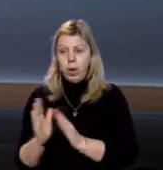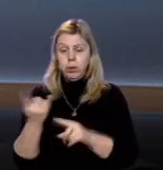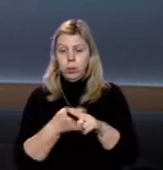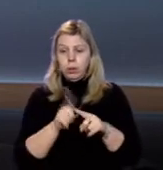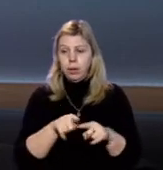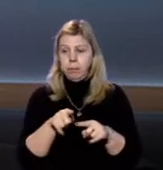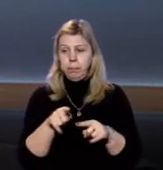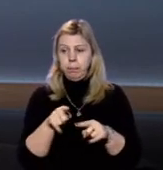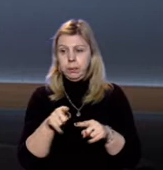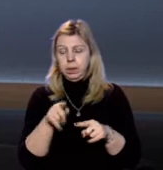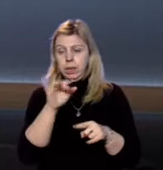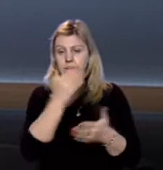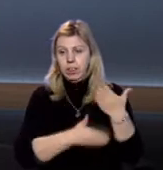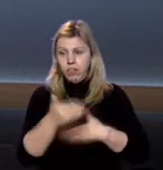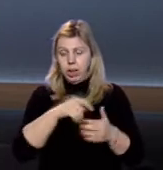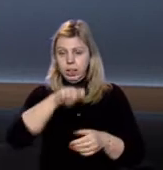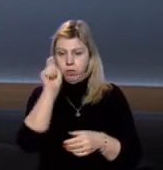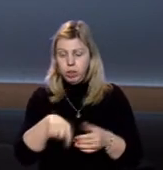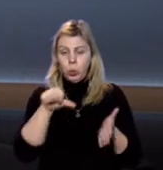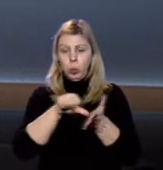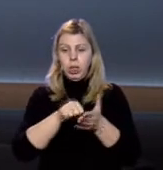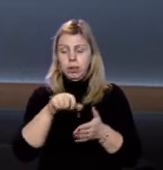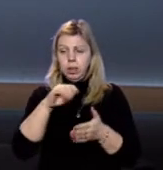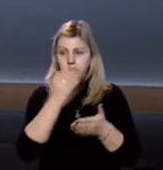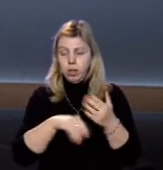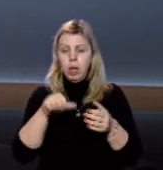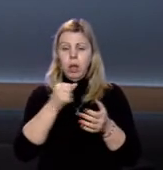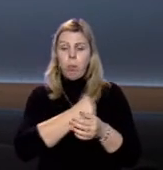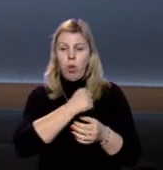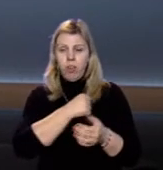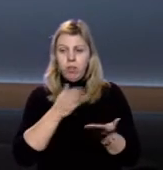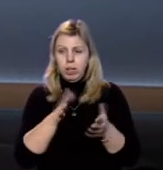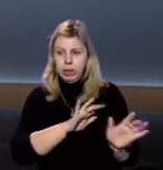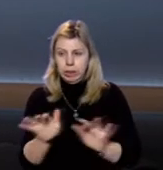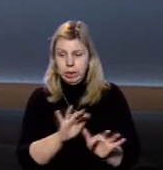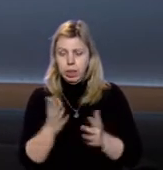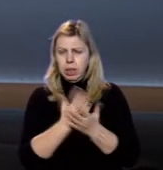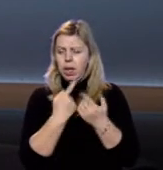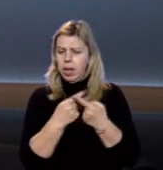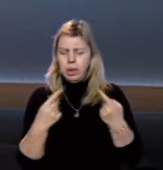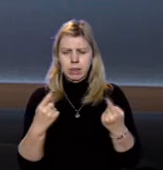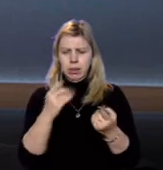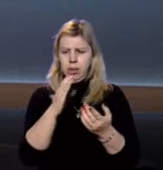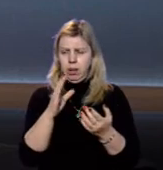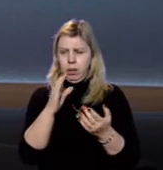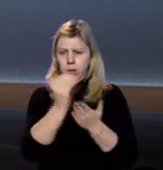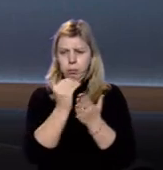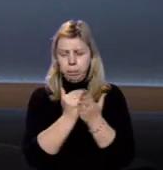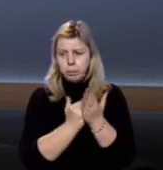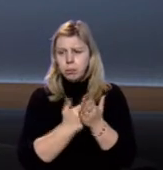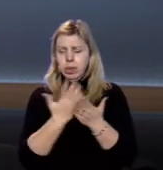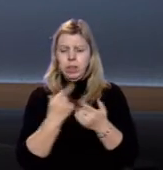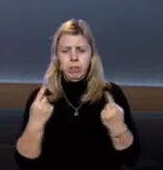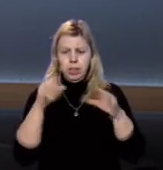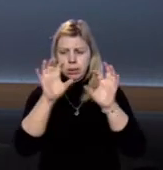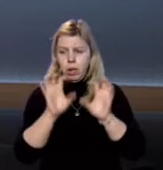і інваліди війни, учасники бойових дій. Є різна категорія, це досить велика кількість